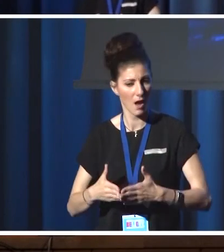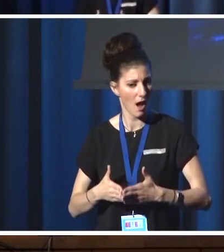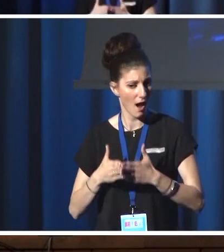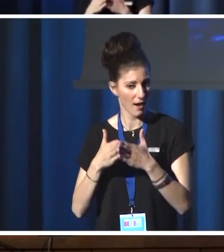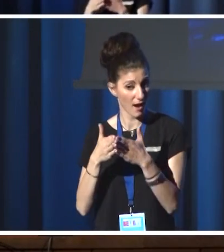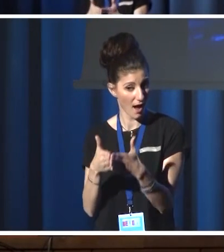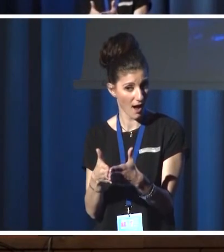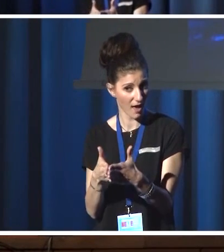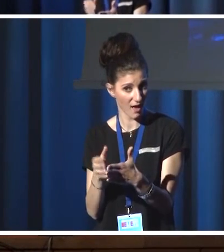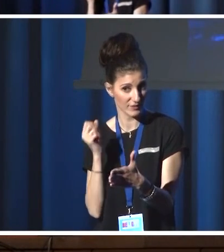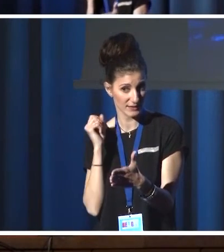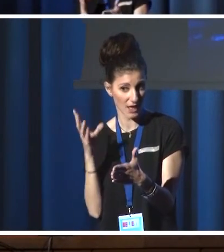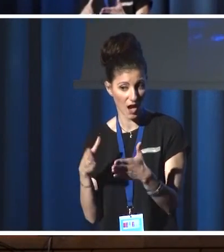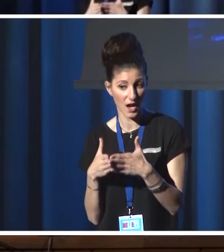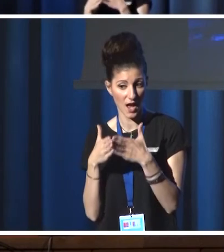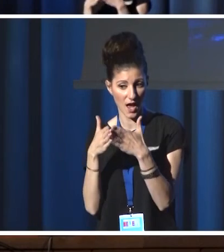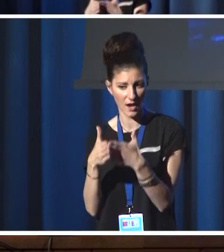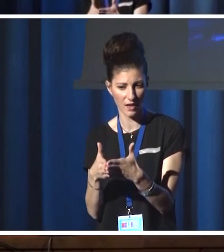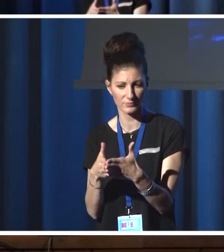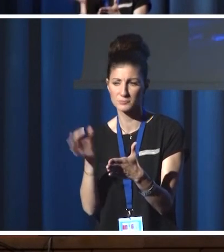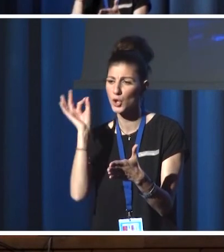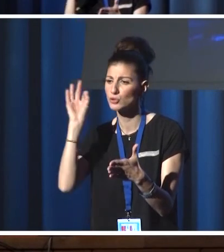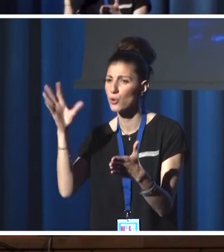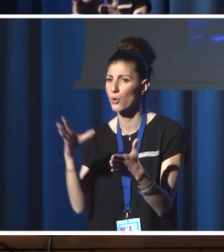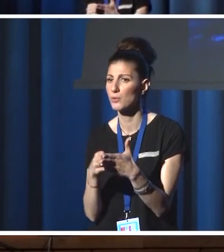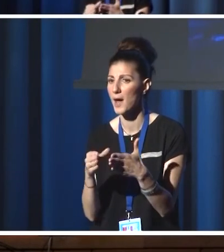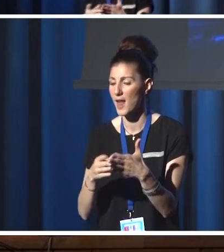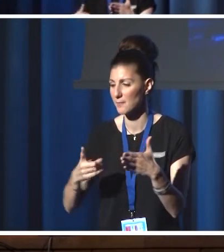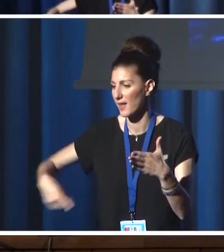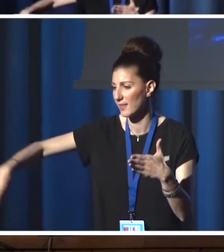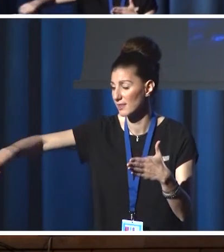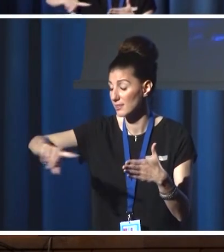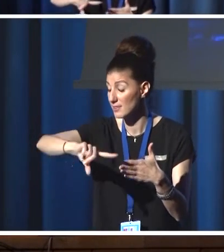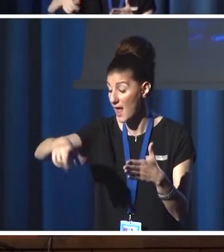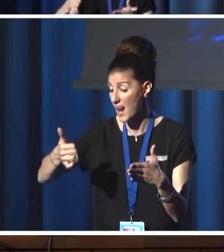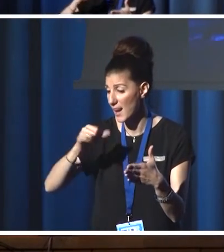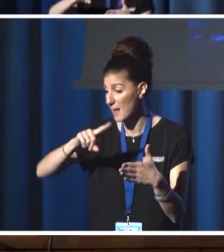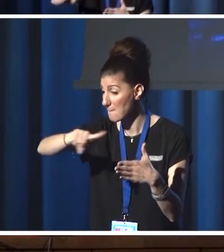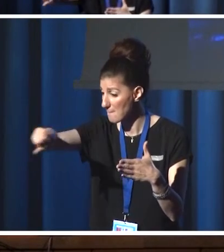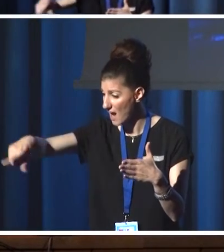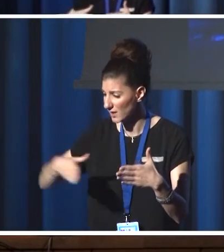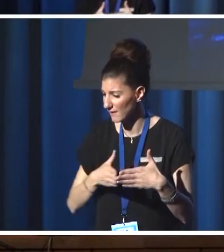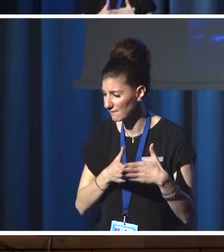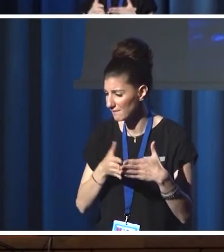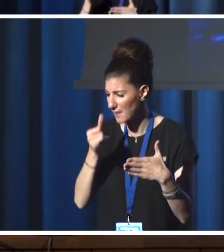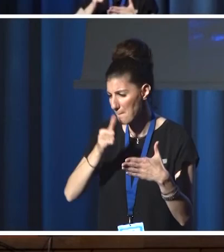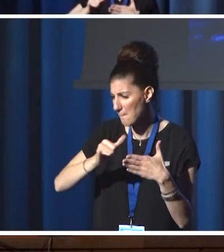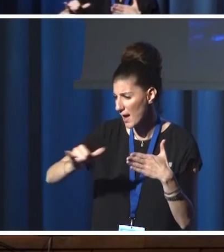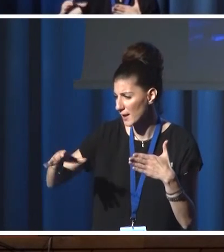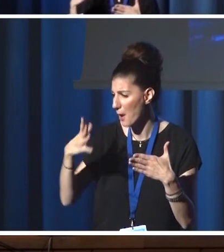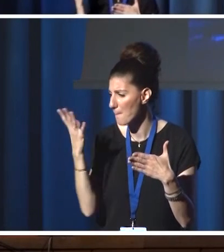ας θεωρήσουμε ότι ο στόχος είναι ένα λιμάνι μακρινό θα πρέπει να βάλουμε επιμέρους μικρότερους στόχους για να τον